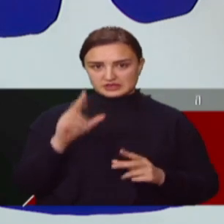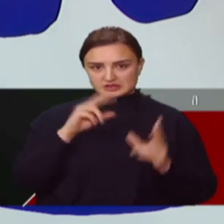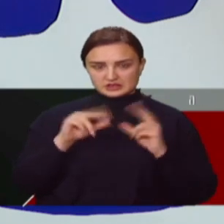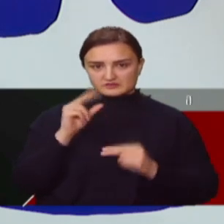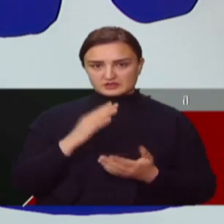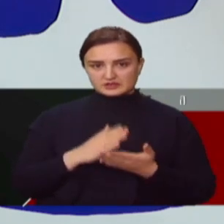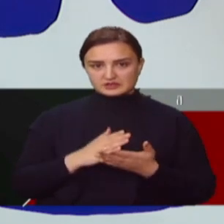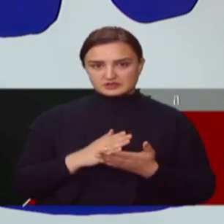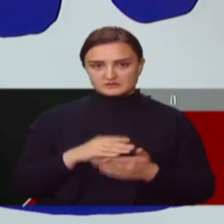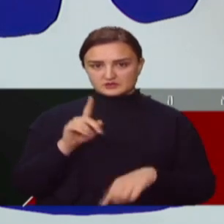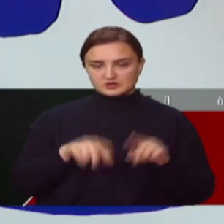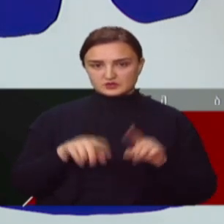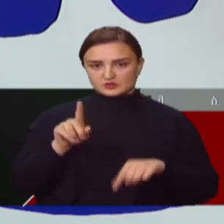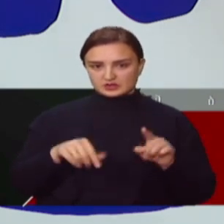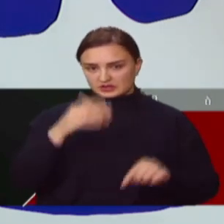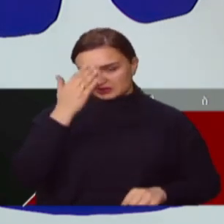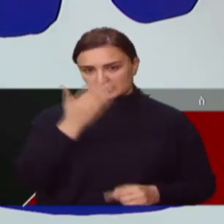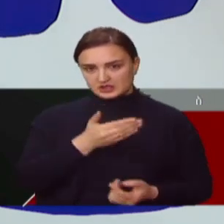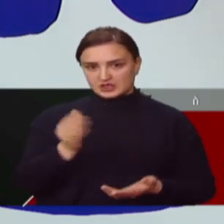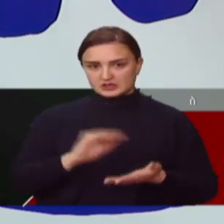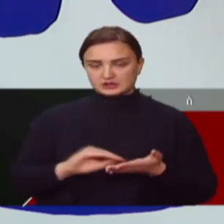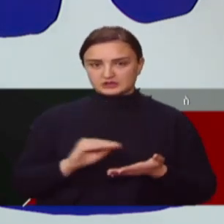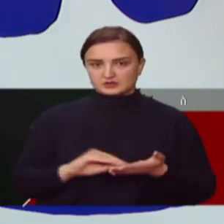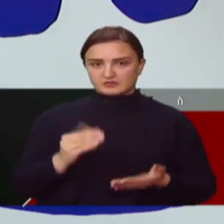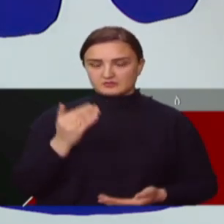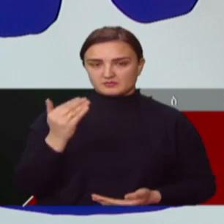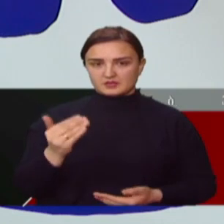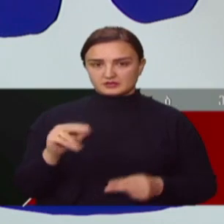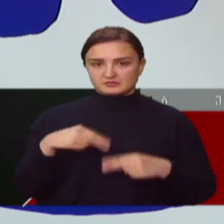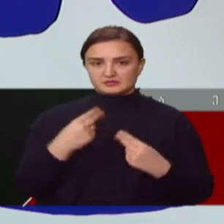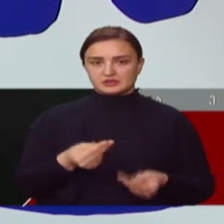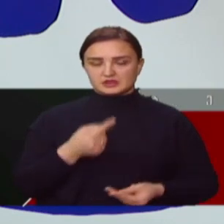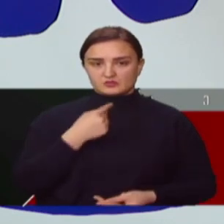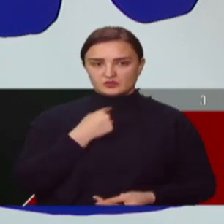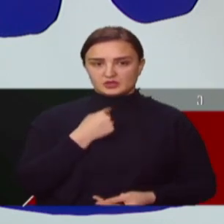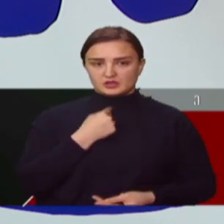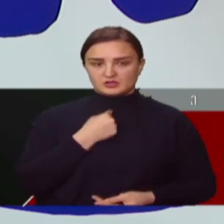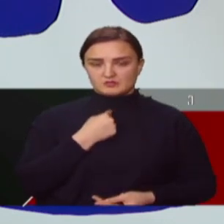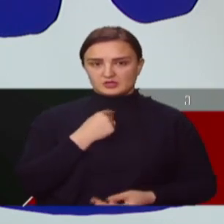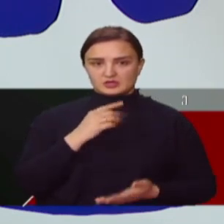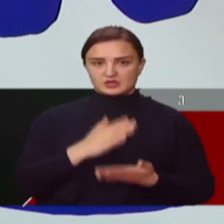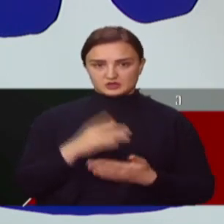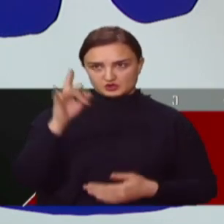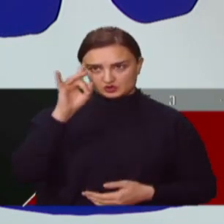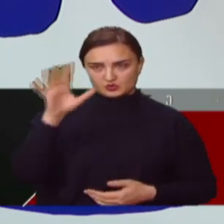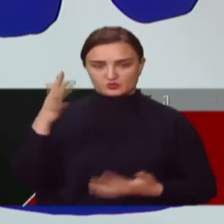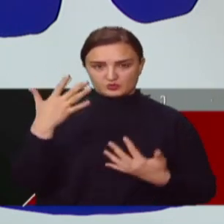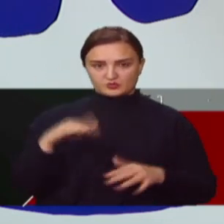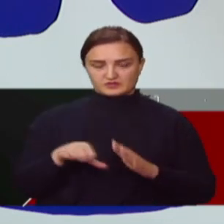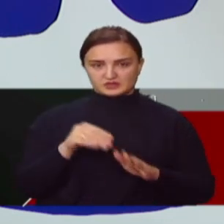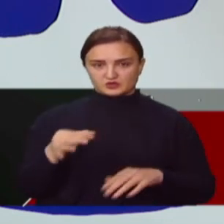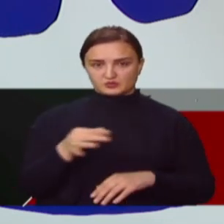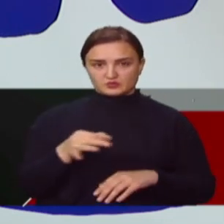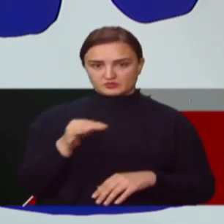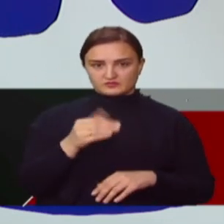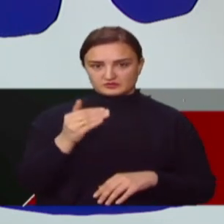გასათვალისწინებელია. რიგითი ამომრჩევლები წერენ, რომ მათ მიერ მიცემული ხმა გახდა ცნობილი საარჩევნო უბანზე